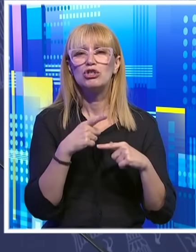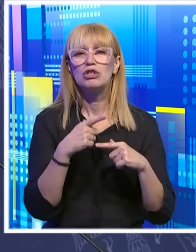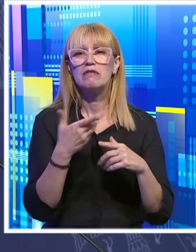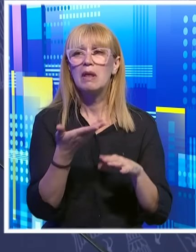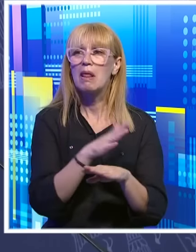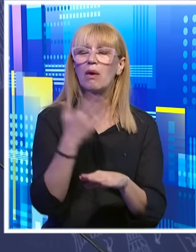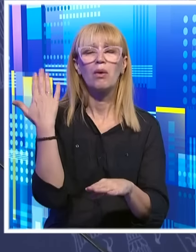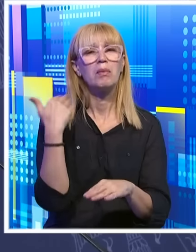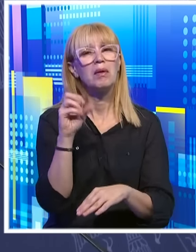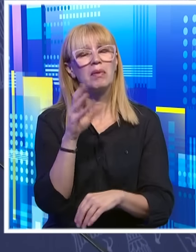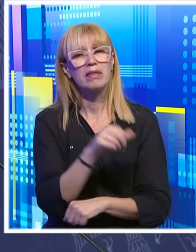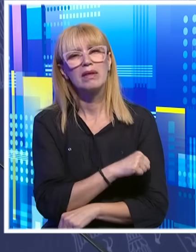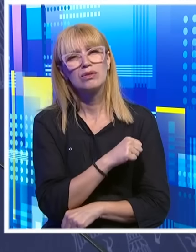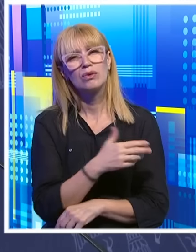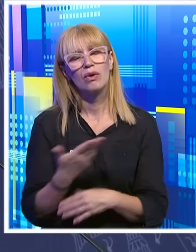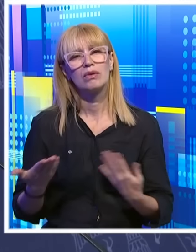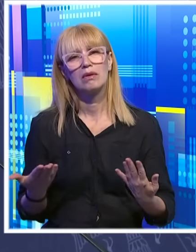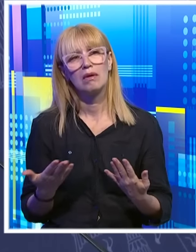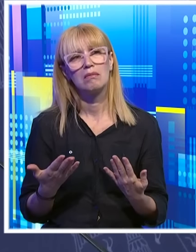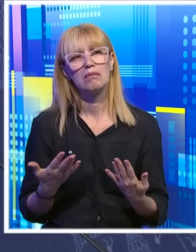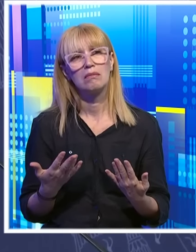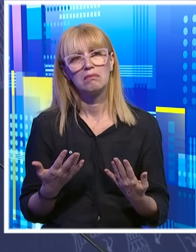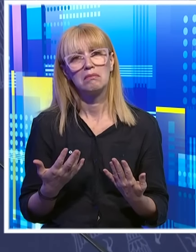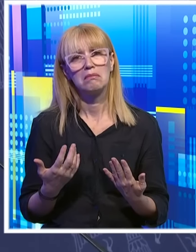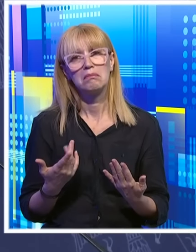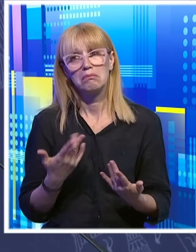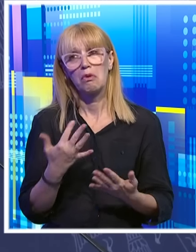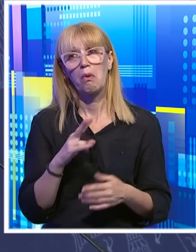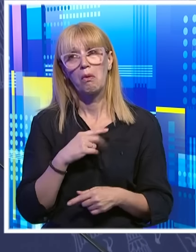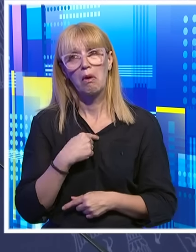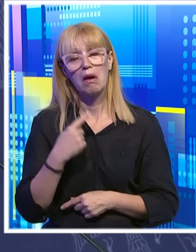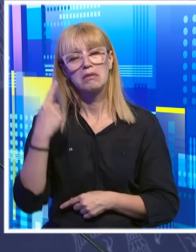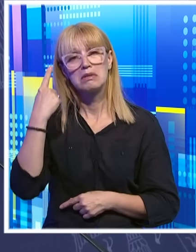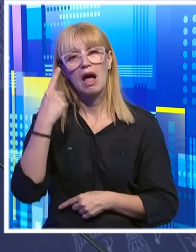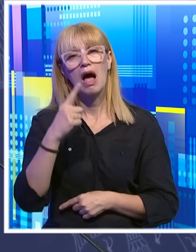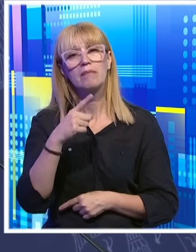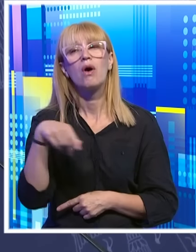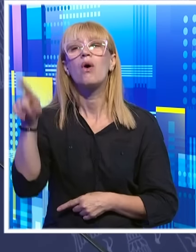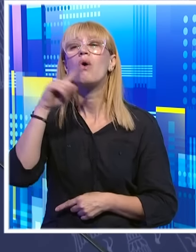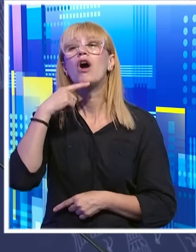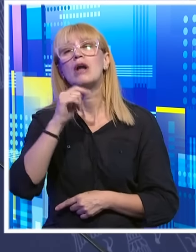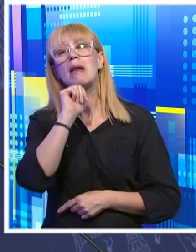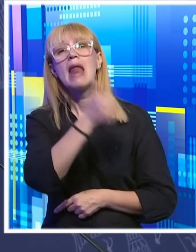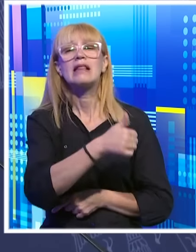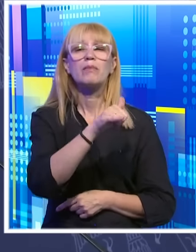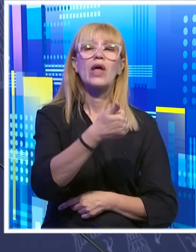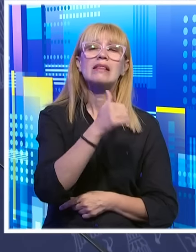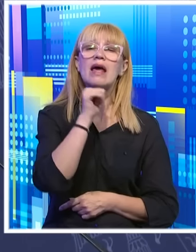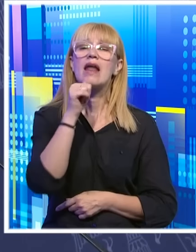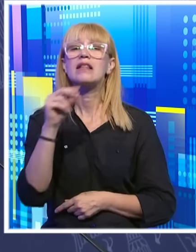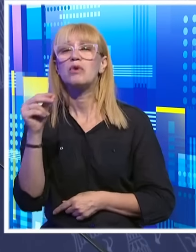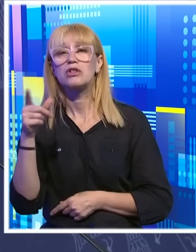Rađevini. Onoliko koliko znam ja o Jadru i Rađevini, ti koji viču da ne daju Jadar i Rađevinu, ne